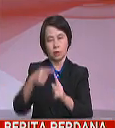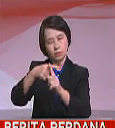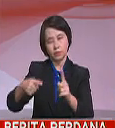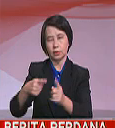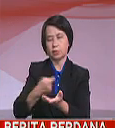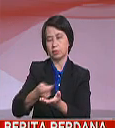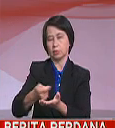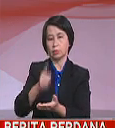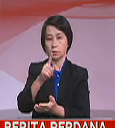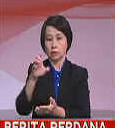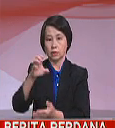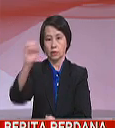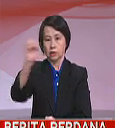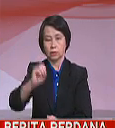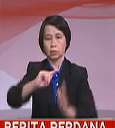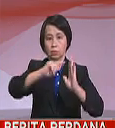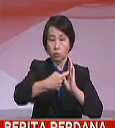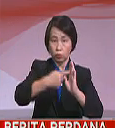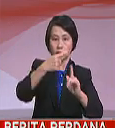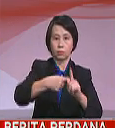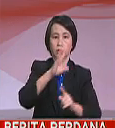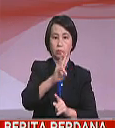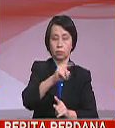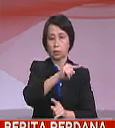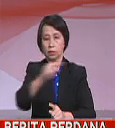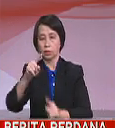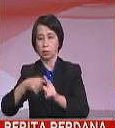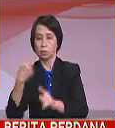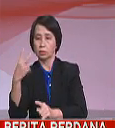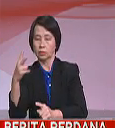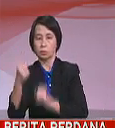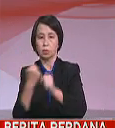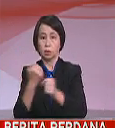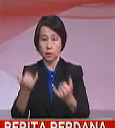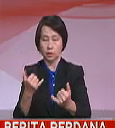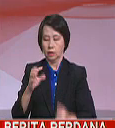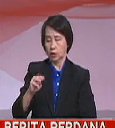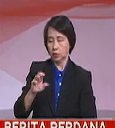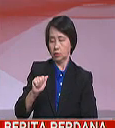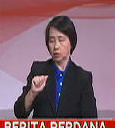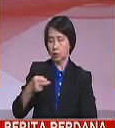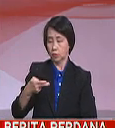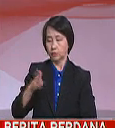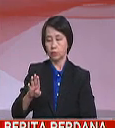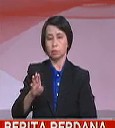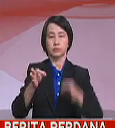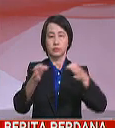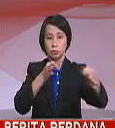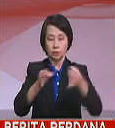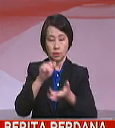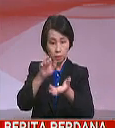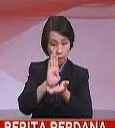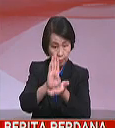sewa 100% bermula Julai hingga Disember tahun ini. MAHB dalam satu kenyataan menjelaskan